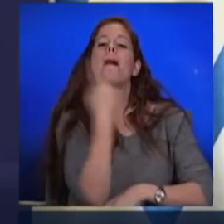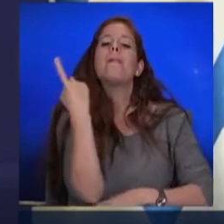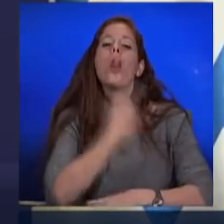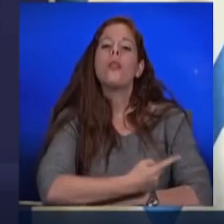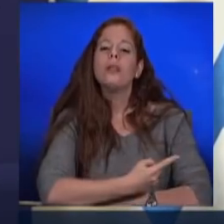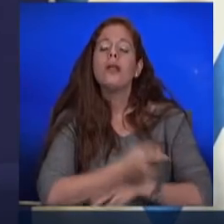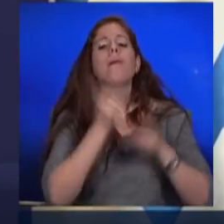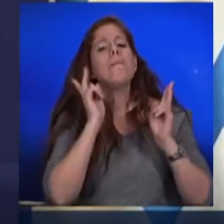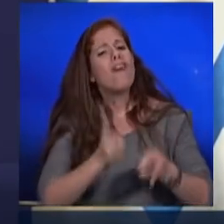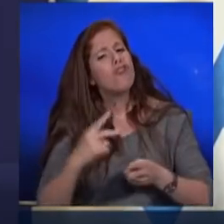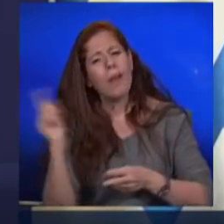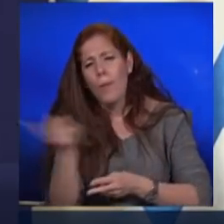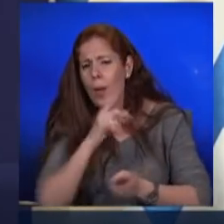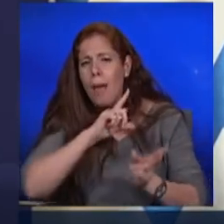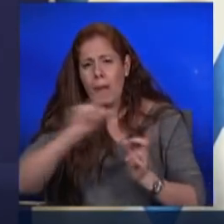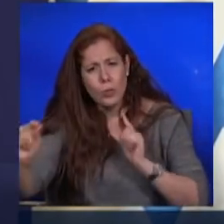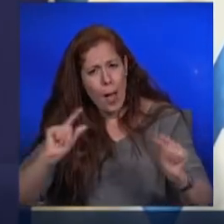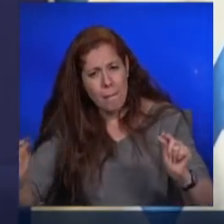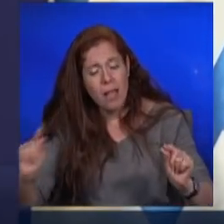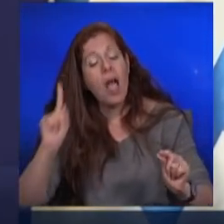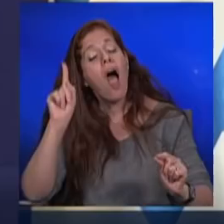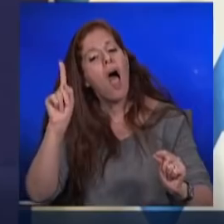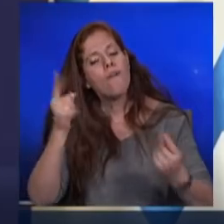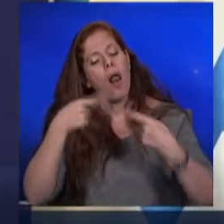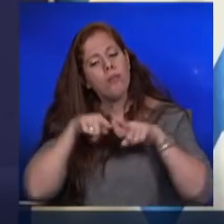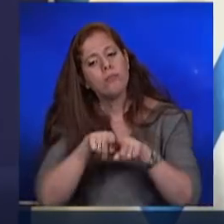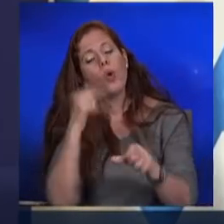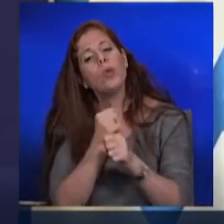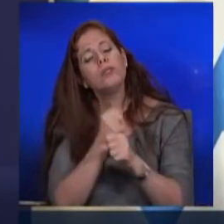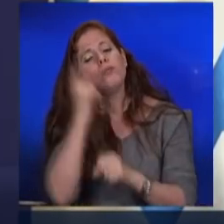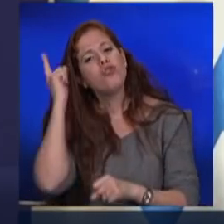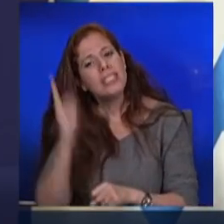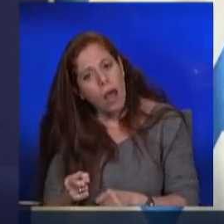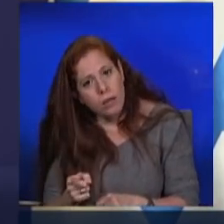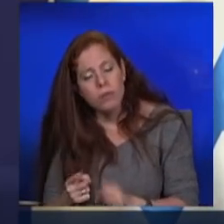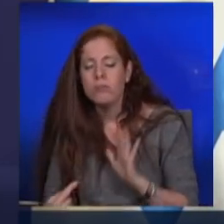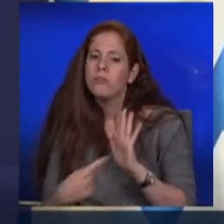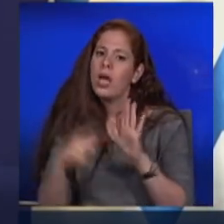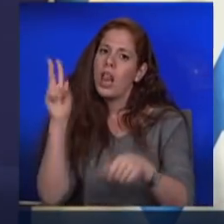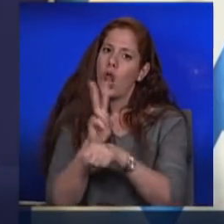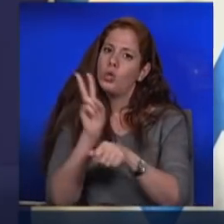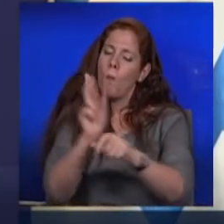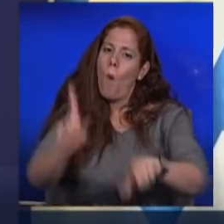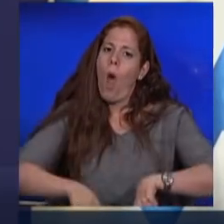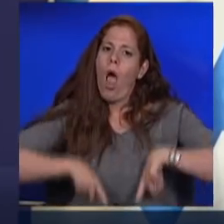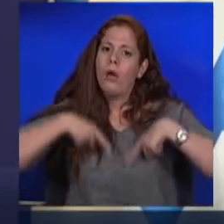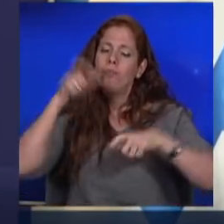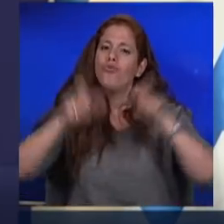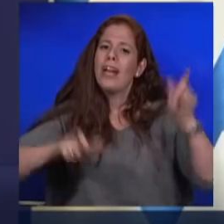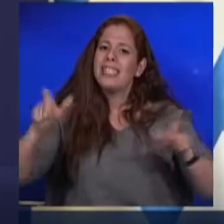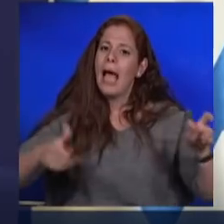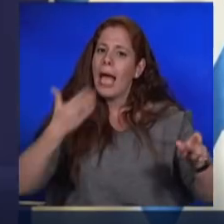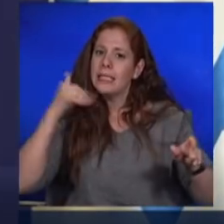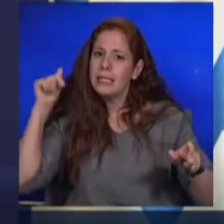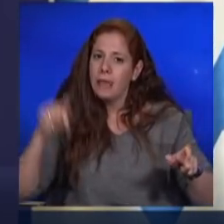הביתה. אבל בו בזמן אנחנו עושים את מה שדרוש כדי לשמור על חיי אזרחי ישראל,